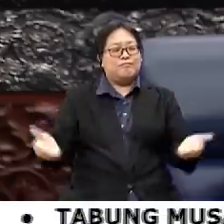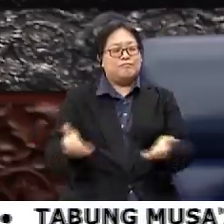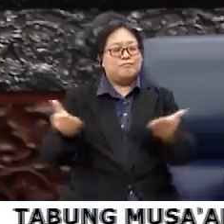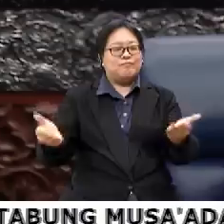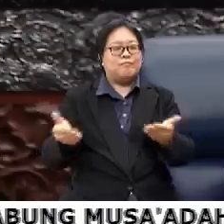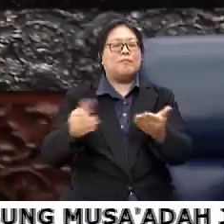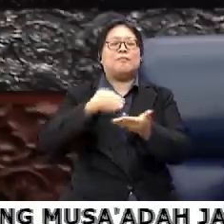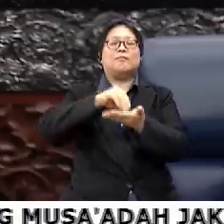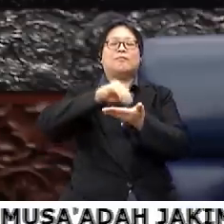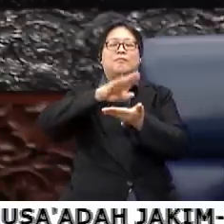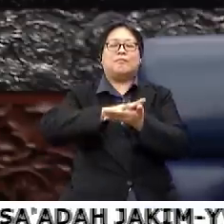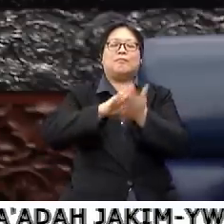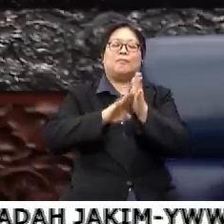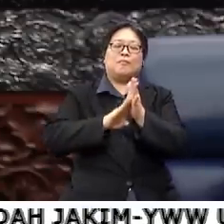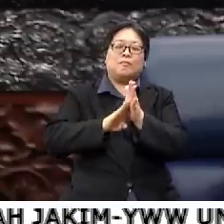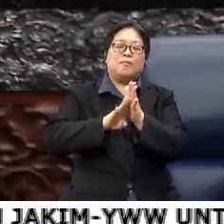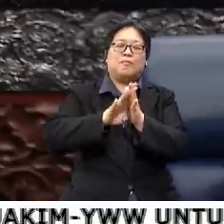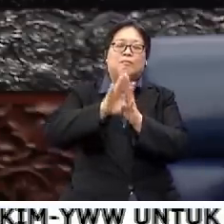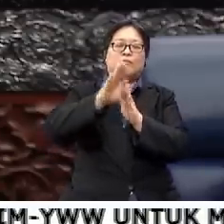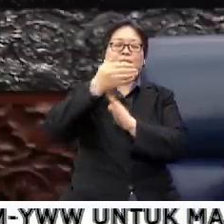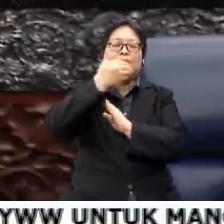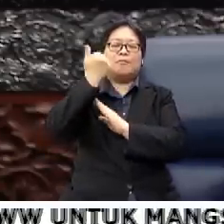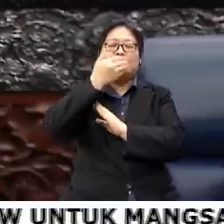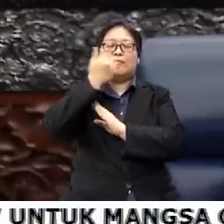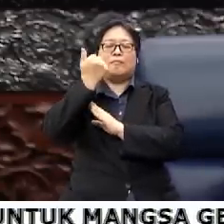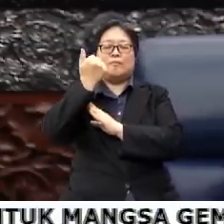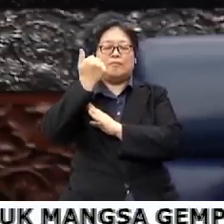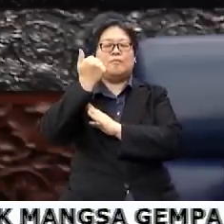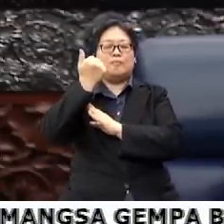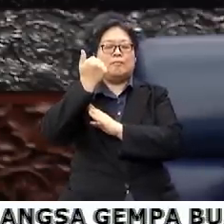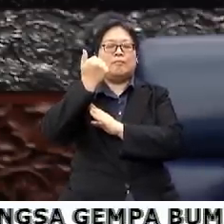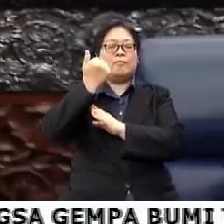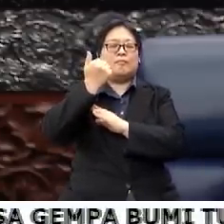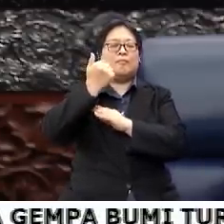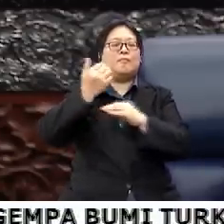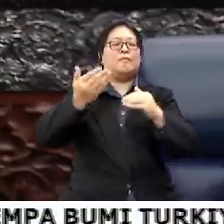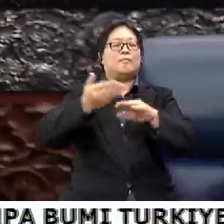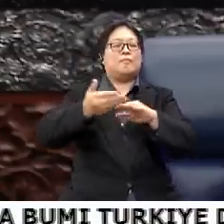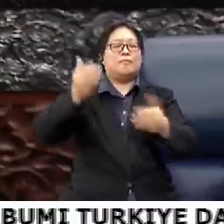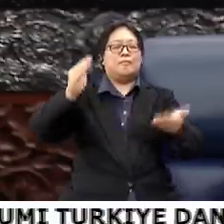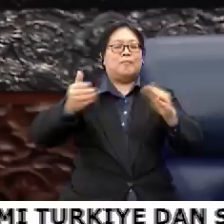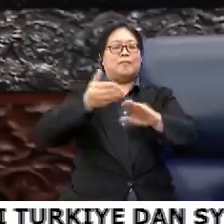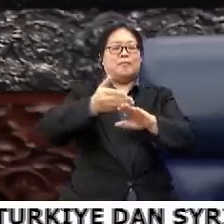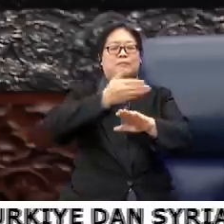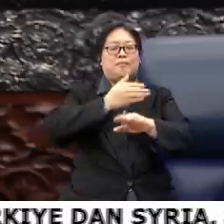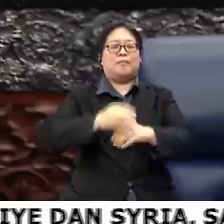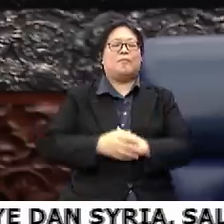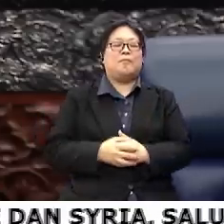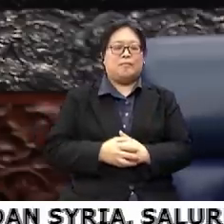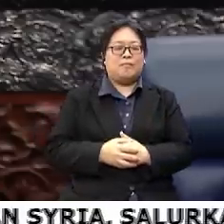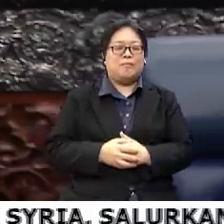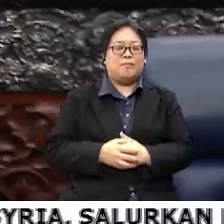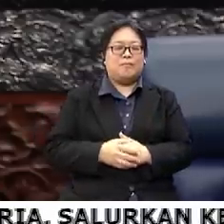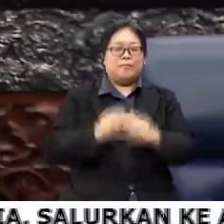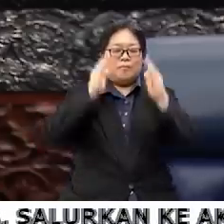agar mencatatkan pertumbuhan yang jauh lebih tinggi daripada paras pra-pandemik. Dan untuk itu,